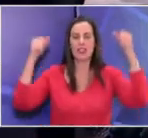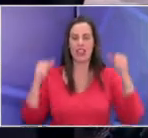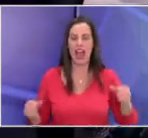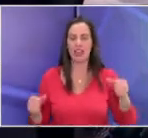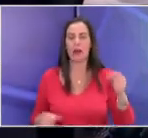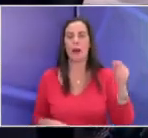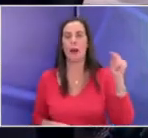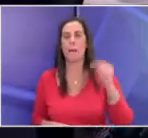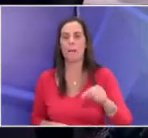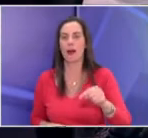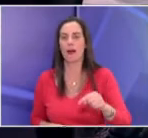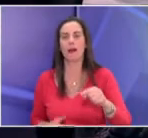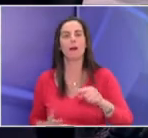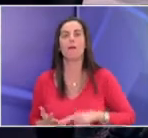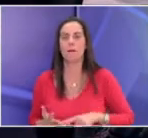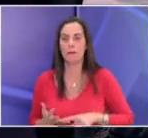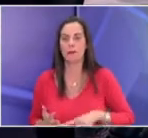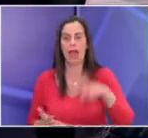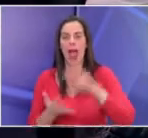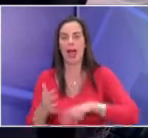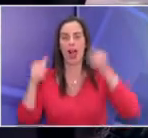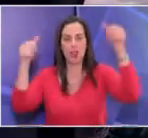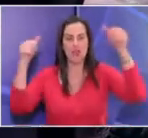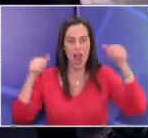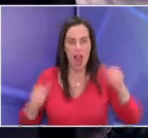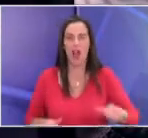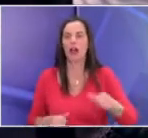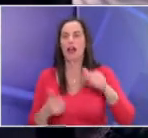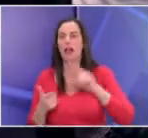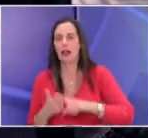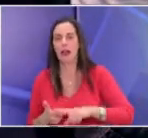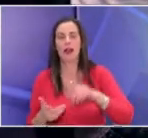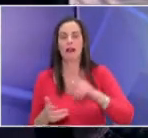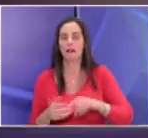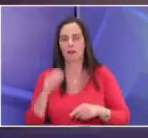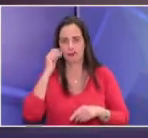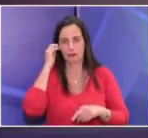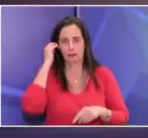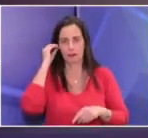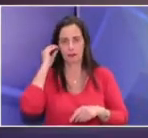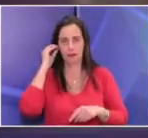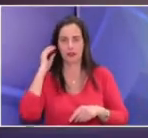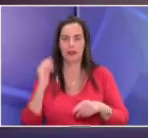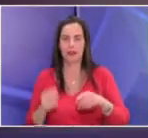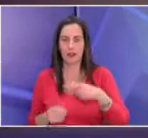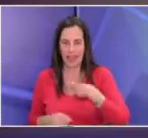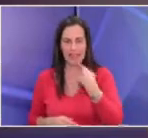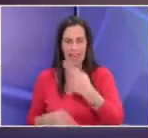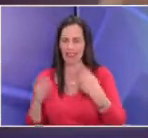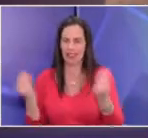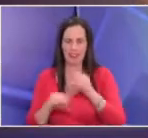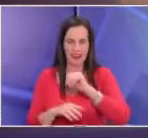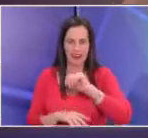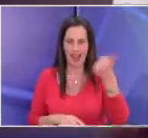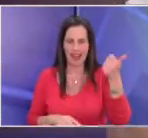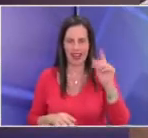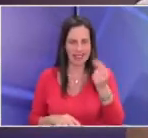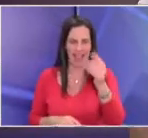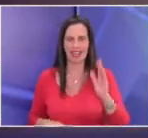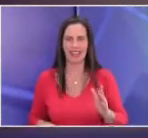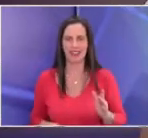לזה, גם גברים, גם נשים, שסובלים מגירושים מכוערים, והחוק כאילו בא ואומר, חבר'ה, תסתדרו, תעשו גישור,